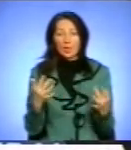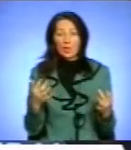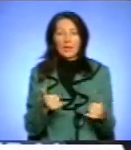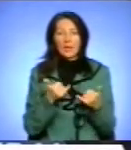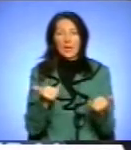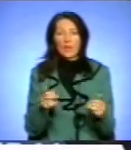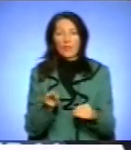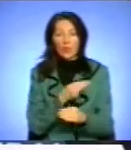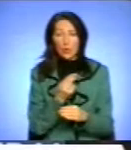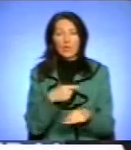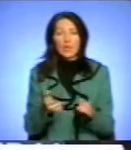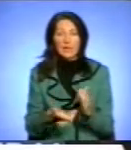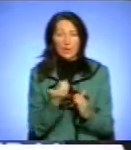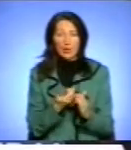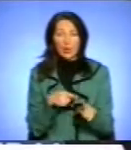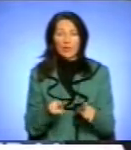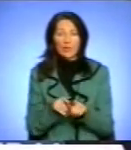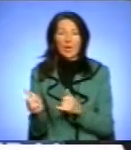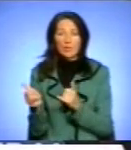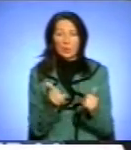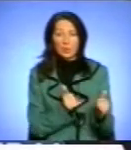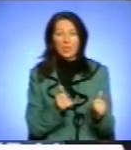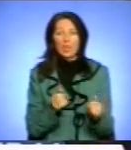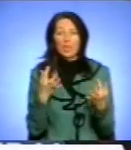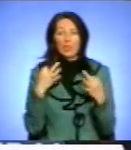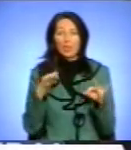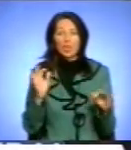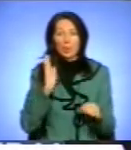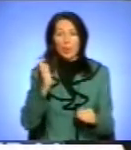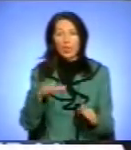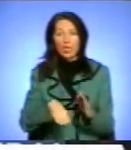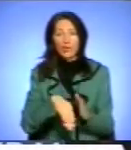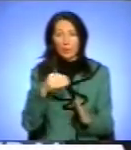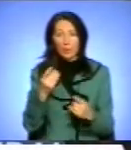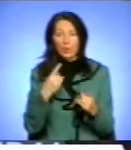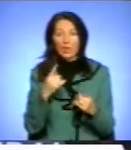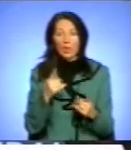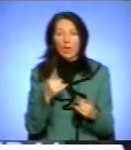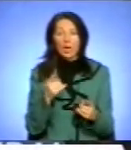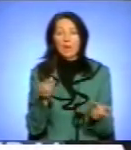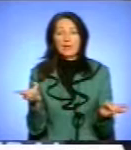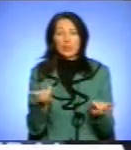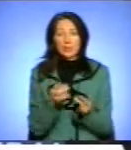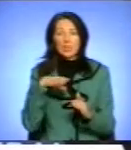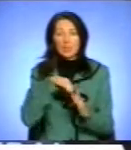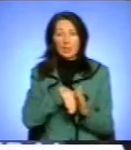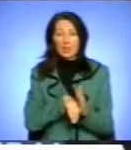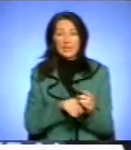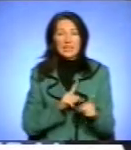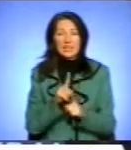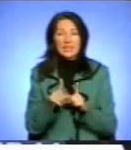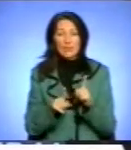виявлених недоліків та забезпечення демократичності майбутніх виборів. Йдеться як про необхідності внесення